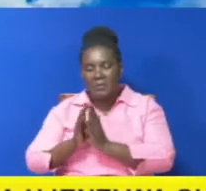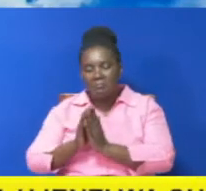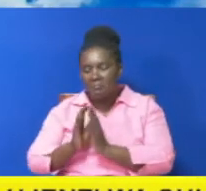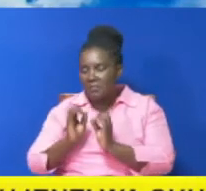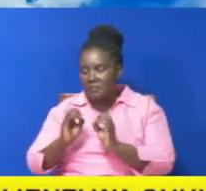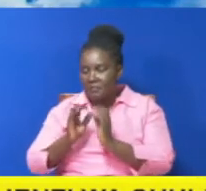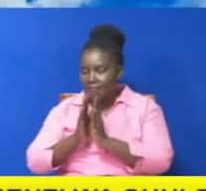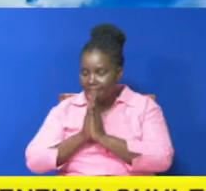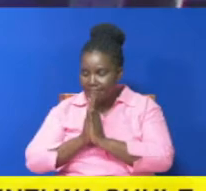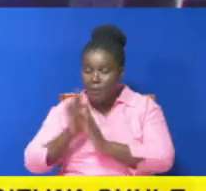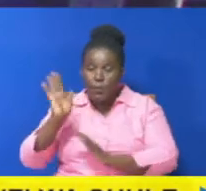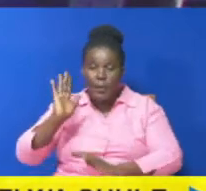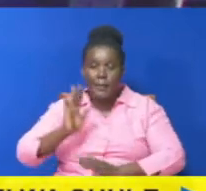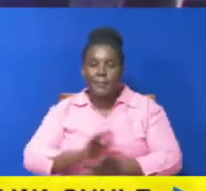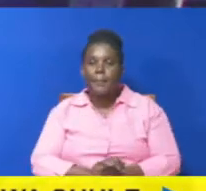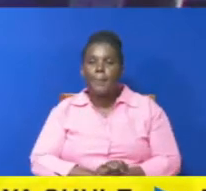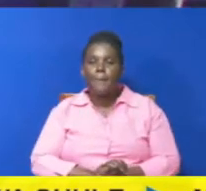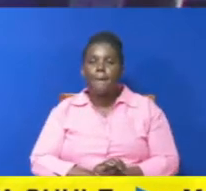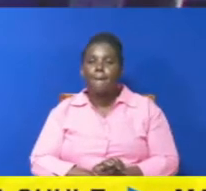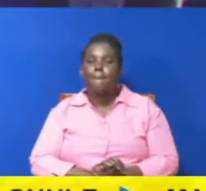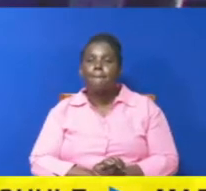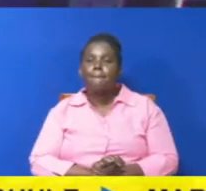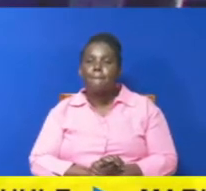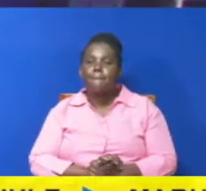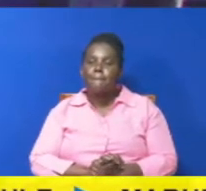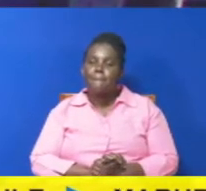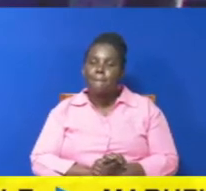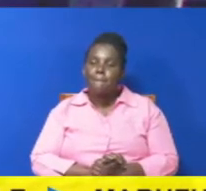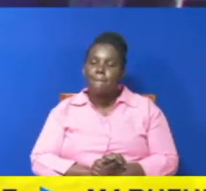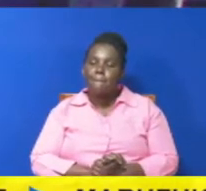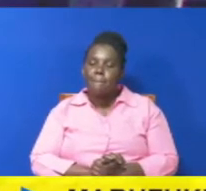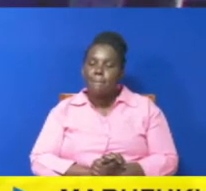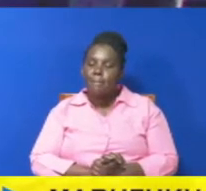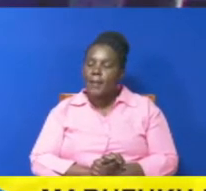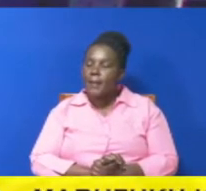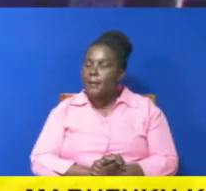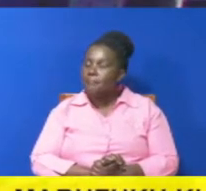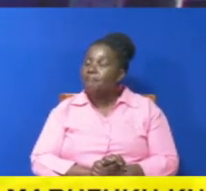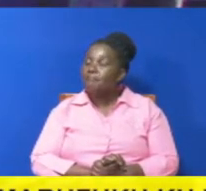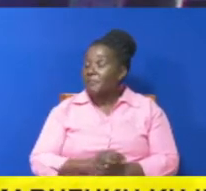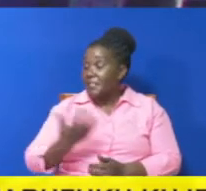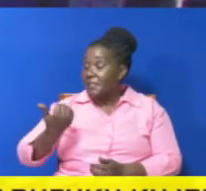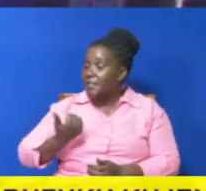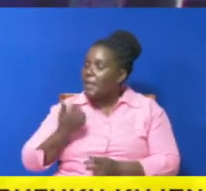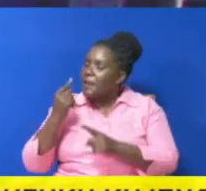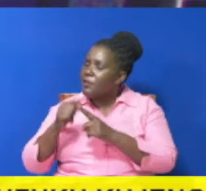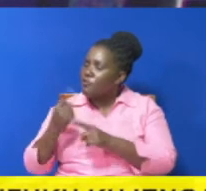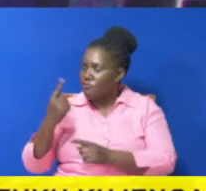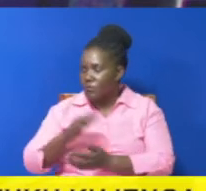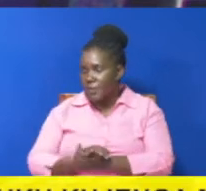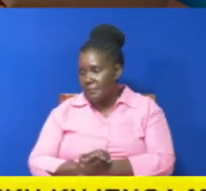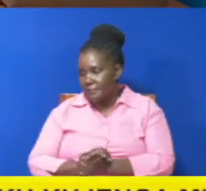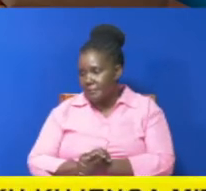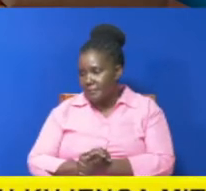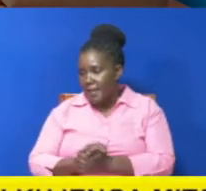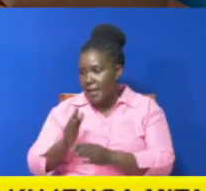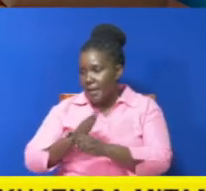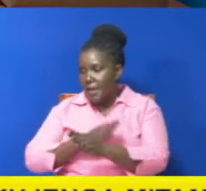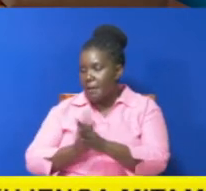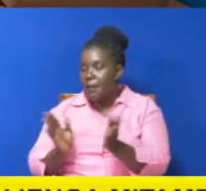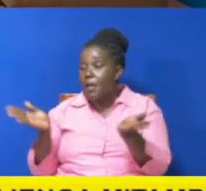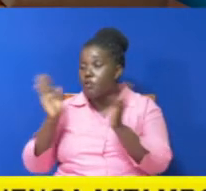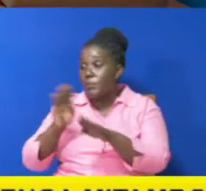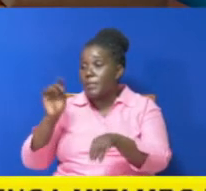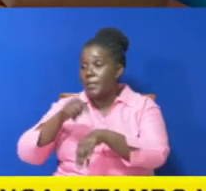nikuage kwa heri. Mariam, neno moja tu kufunga kipindi chetu. Unamwambia nini mtazamaji?